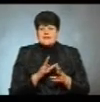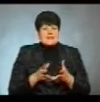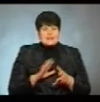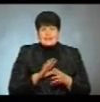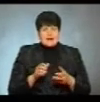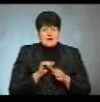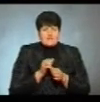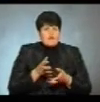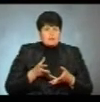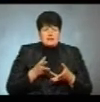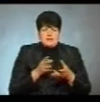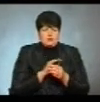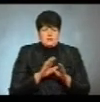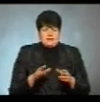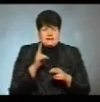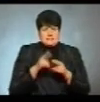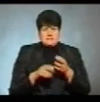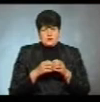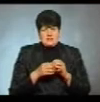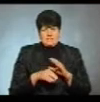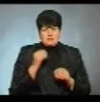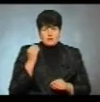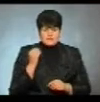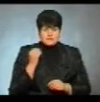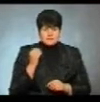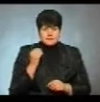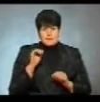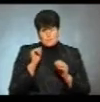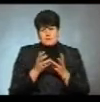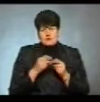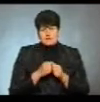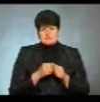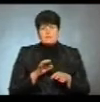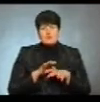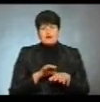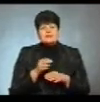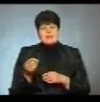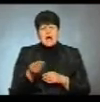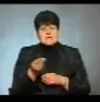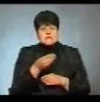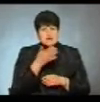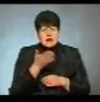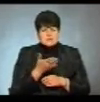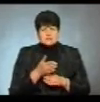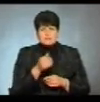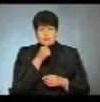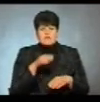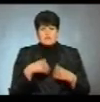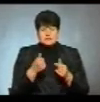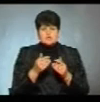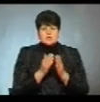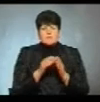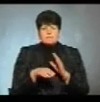результат, кардинально вплинули на кінцевий результат виборів. Можна перелічити. Це проведення агітації в день голосування, спроби видачі бюлетенів без